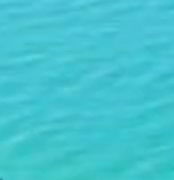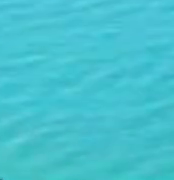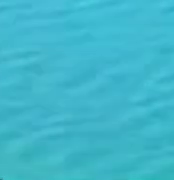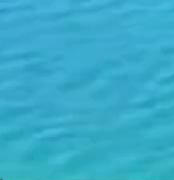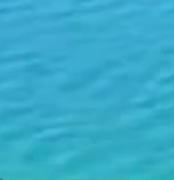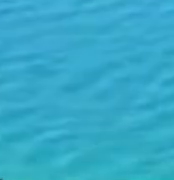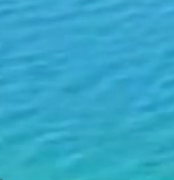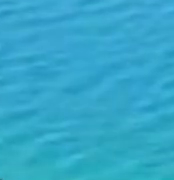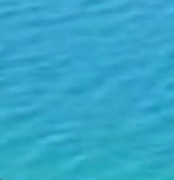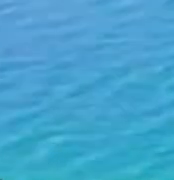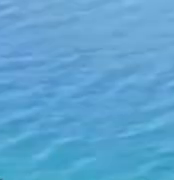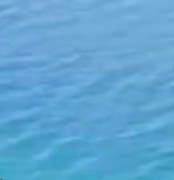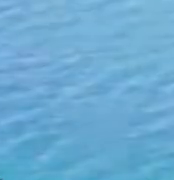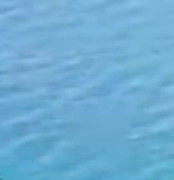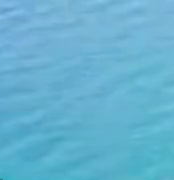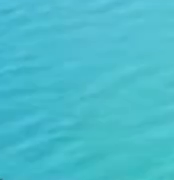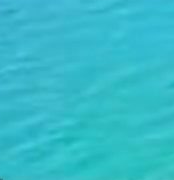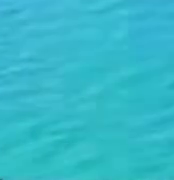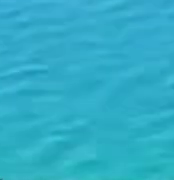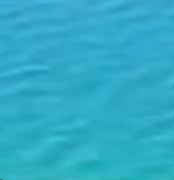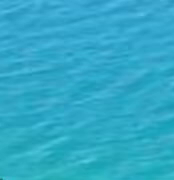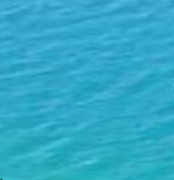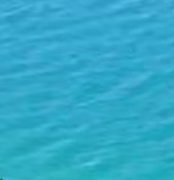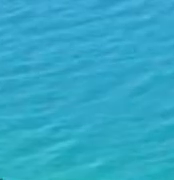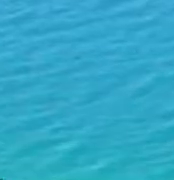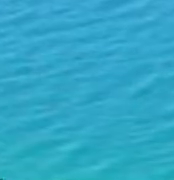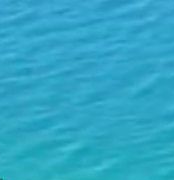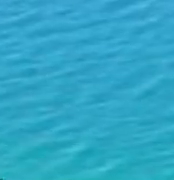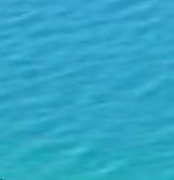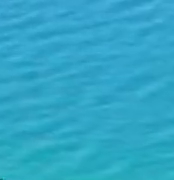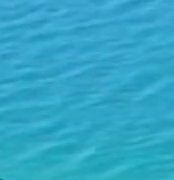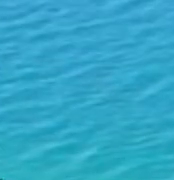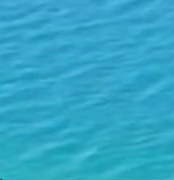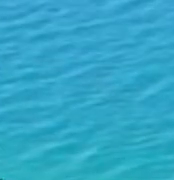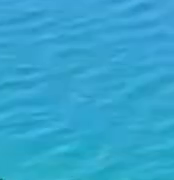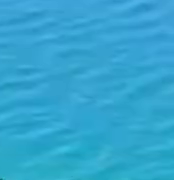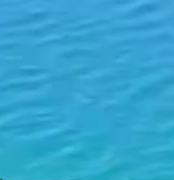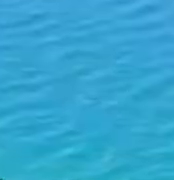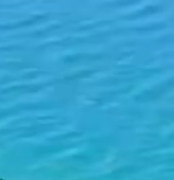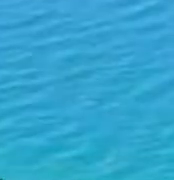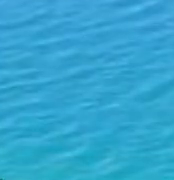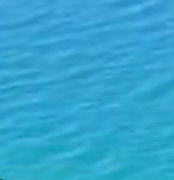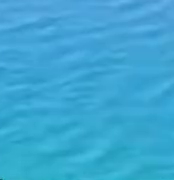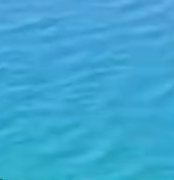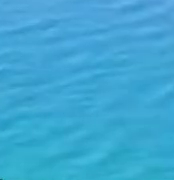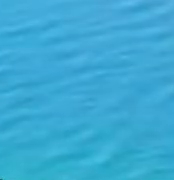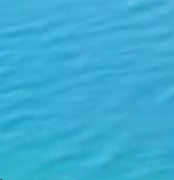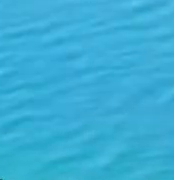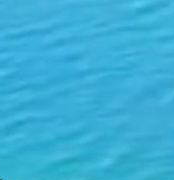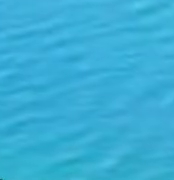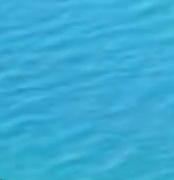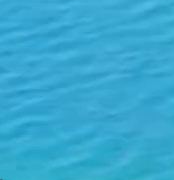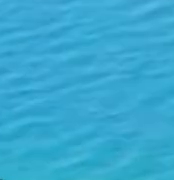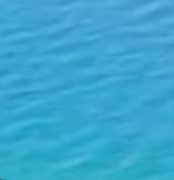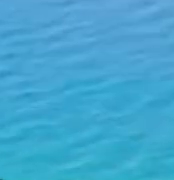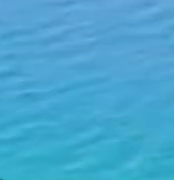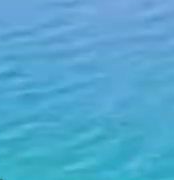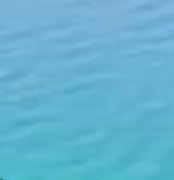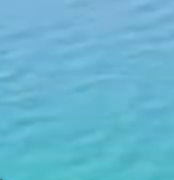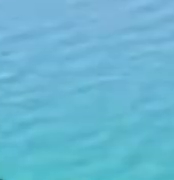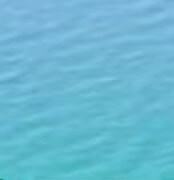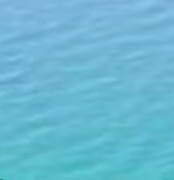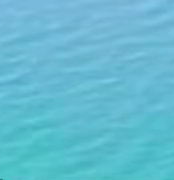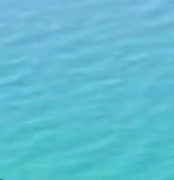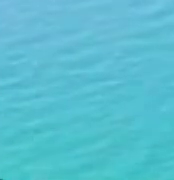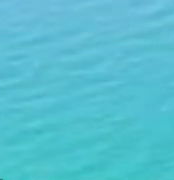ibinabandila. Kristiyano ako, Kristiyano tayo, pagmamahalan natin